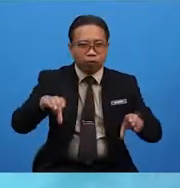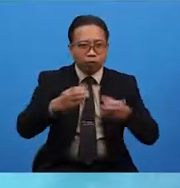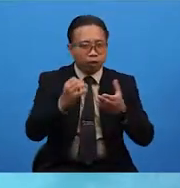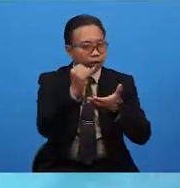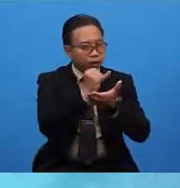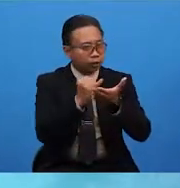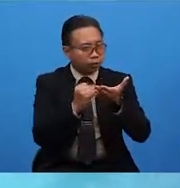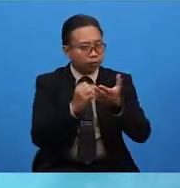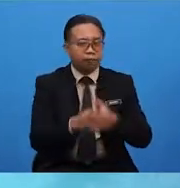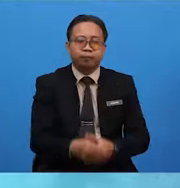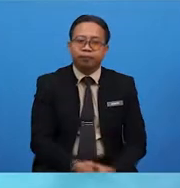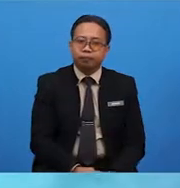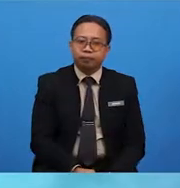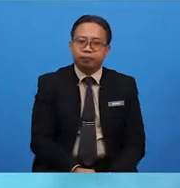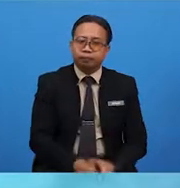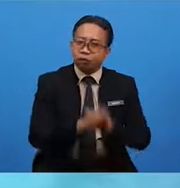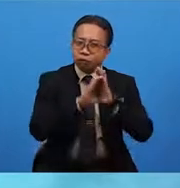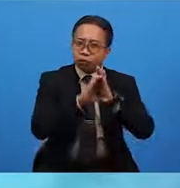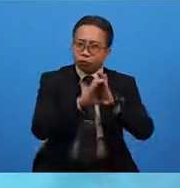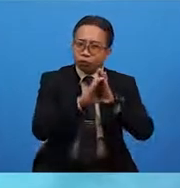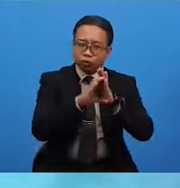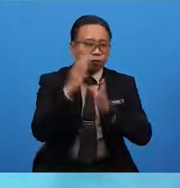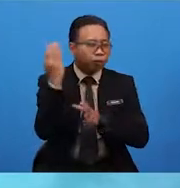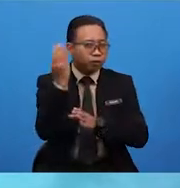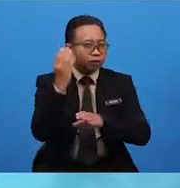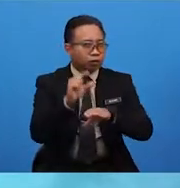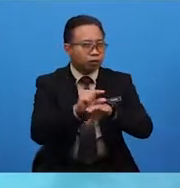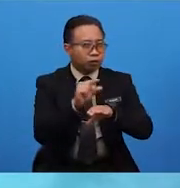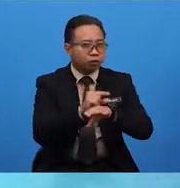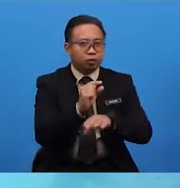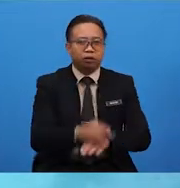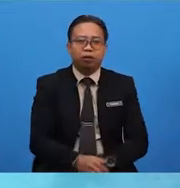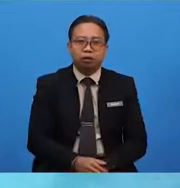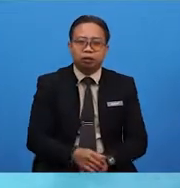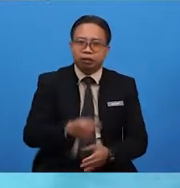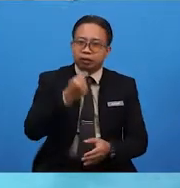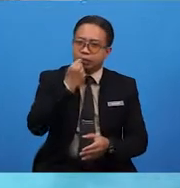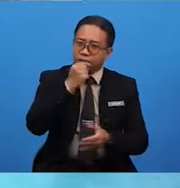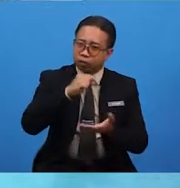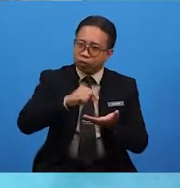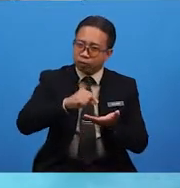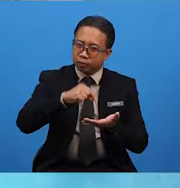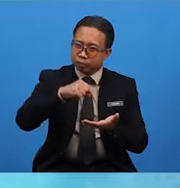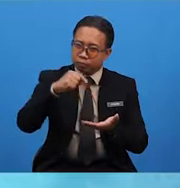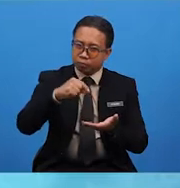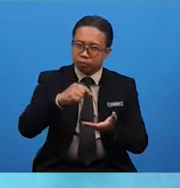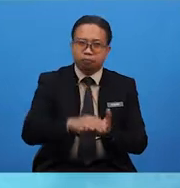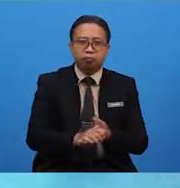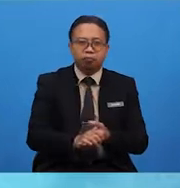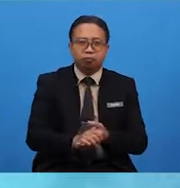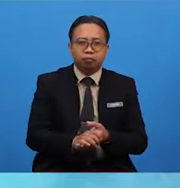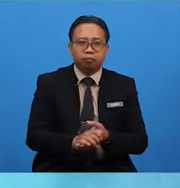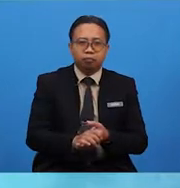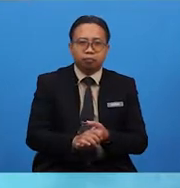ilustrasi contoh medium yang sering digunakan ialah dakwah dan cat air